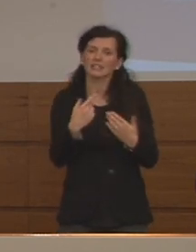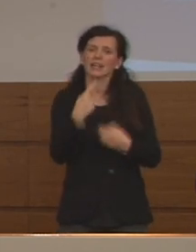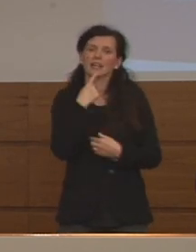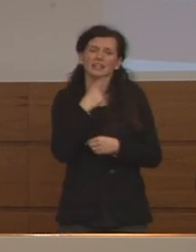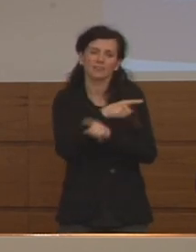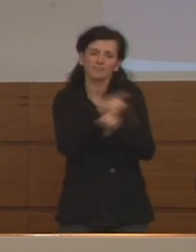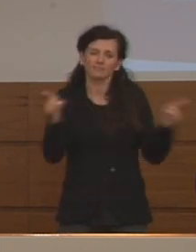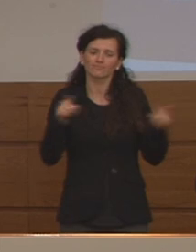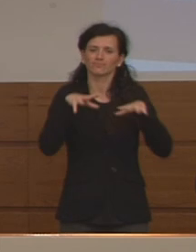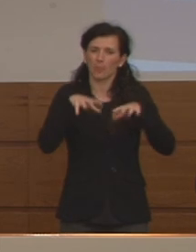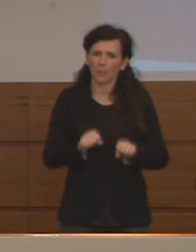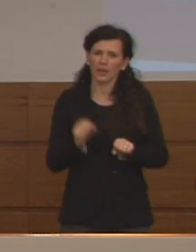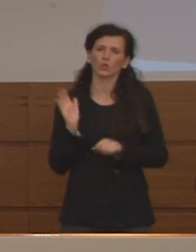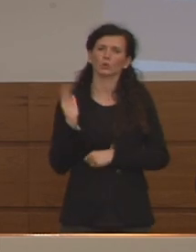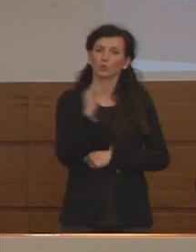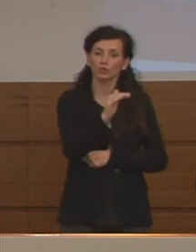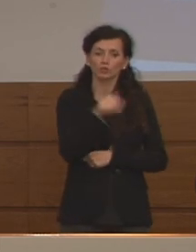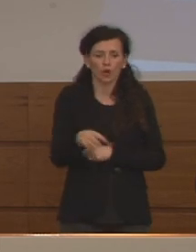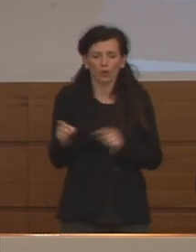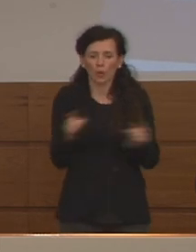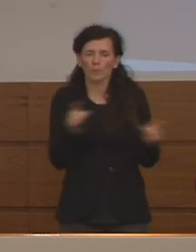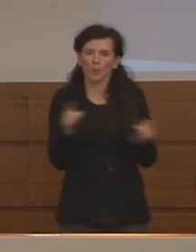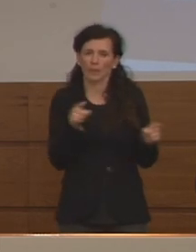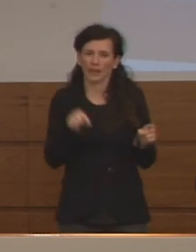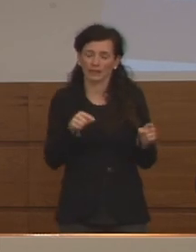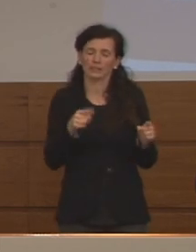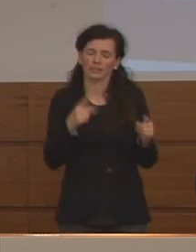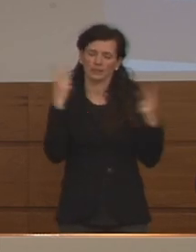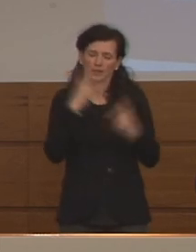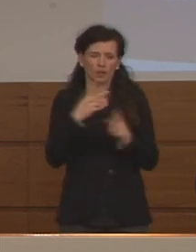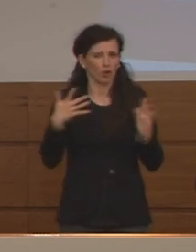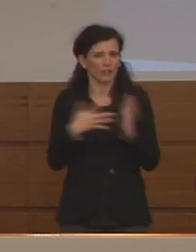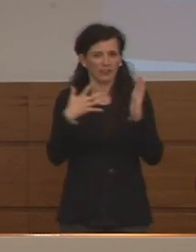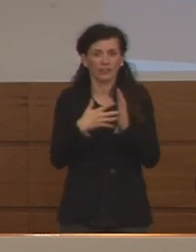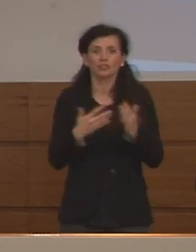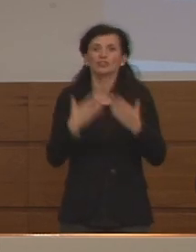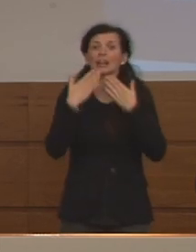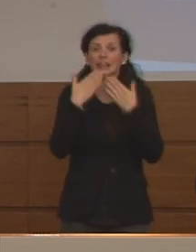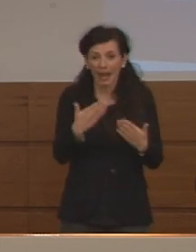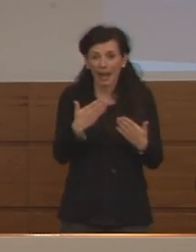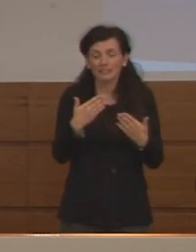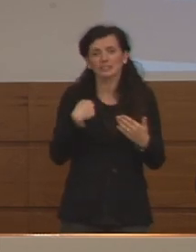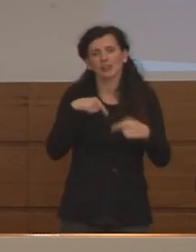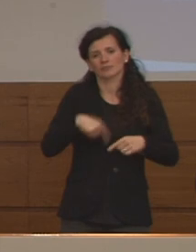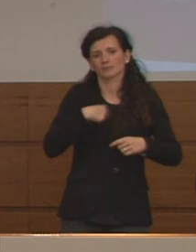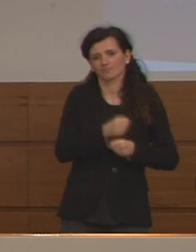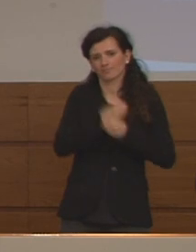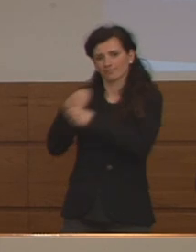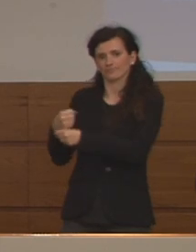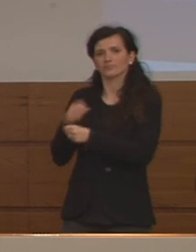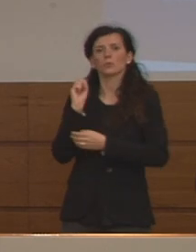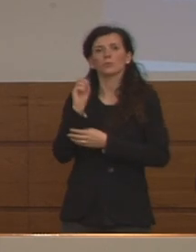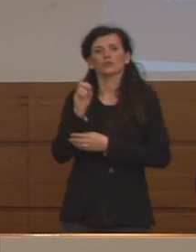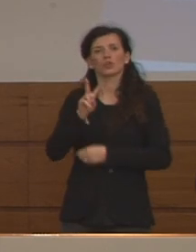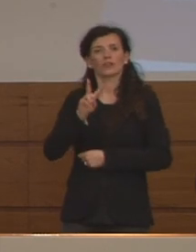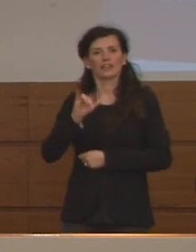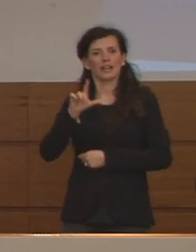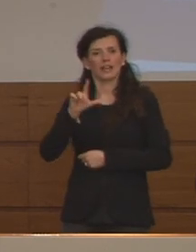il loro contributo quotidianamente in questi momenti così difficili grazie io lascio la parola al professore